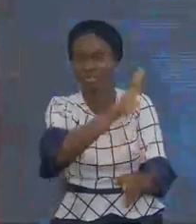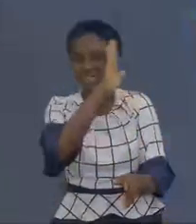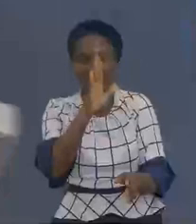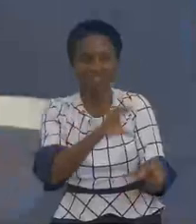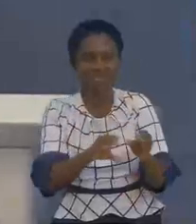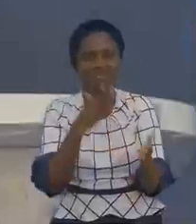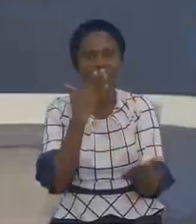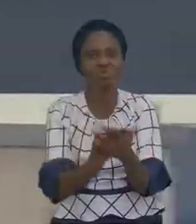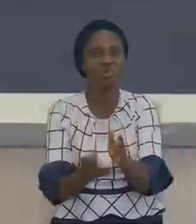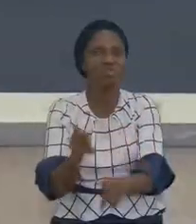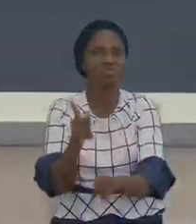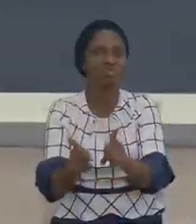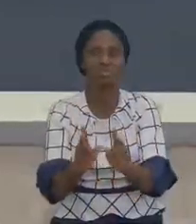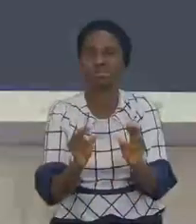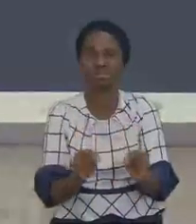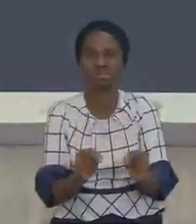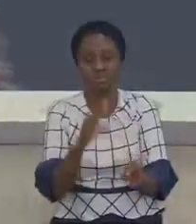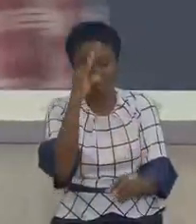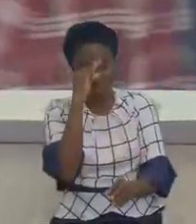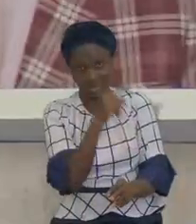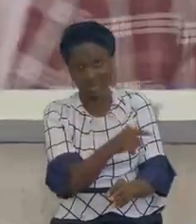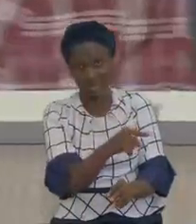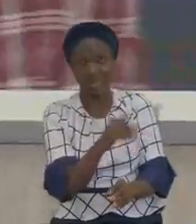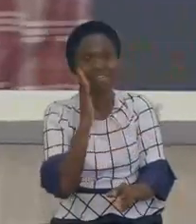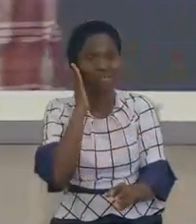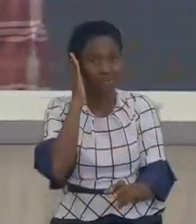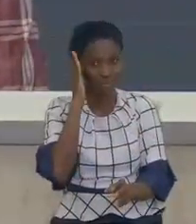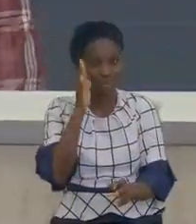Il se tient auprès des rois.